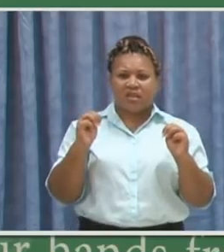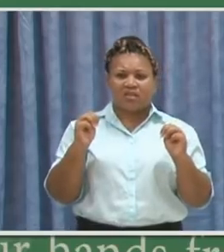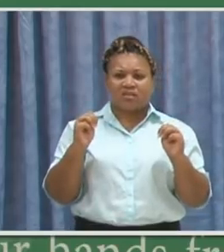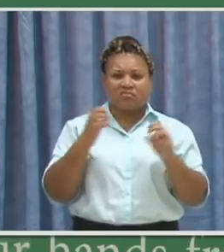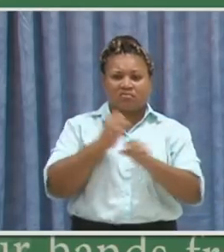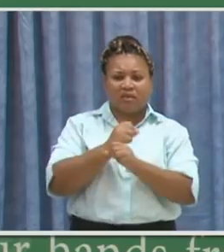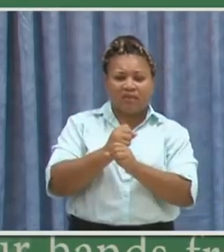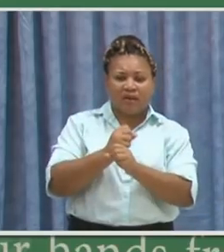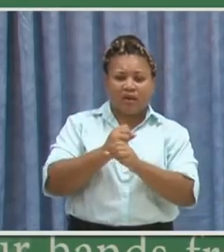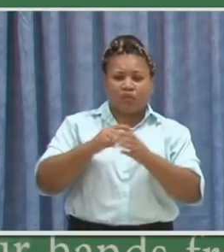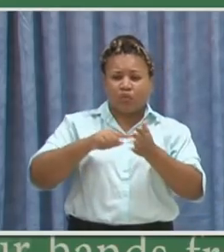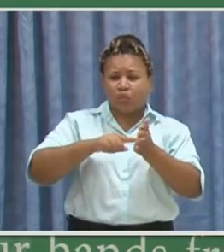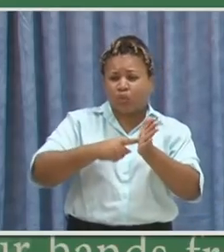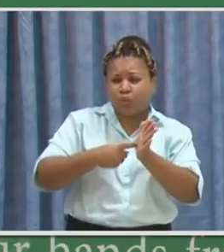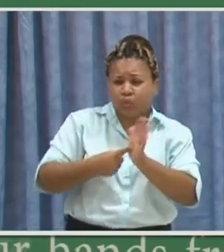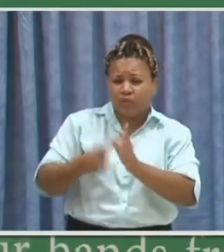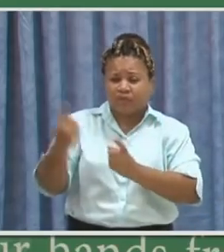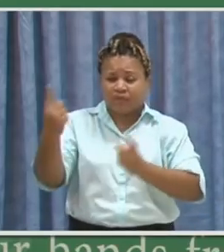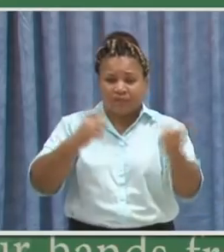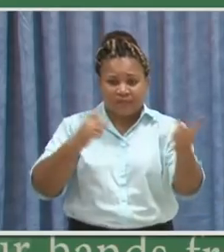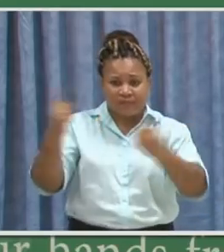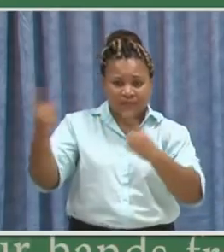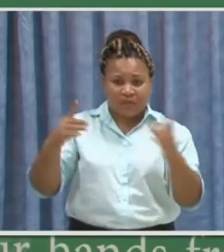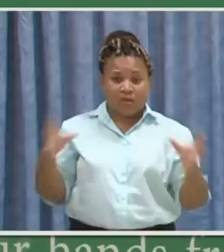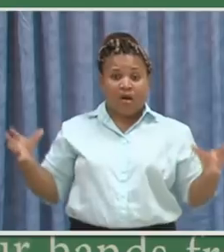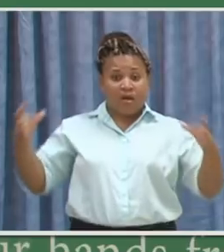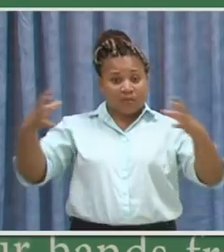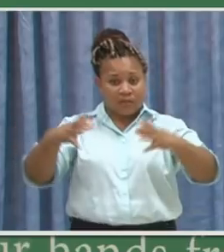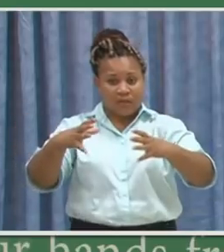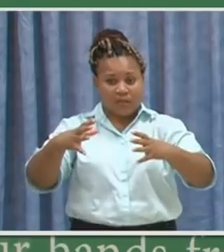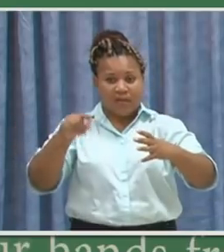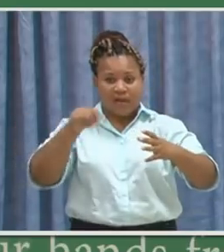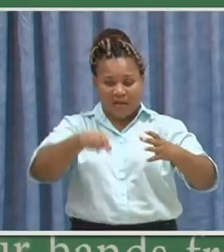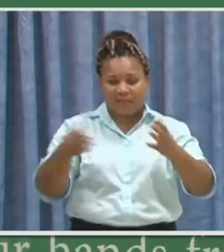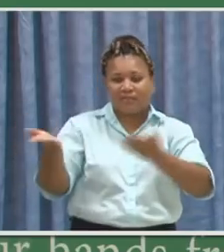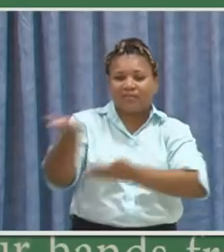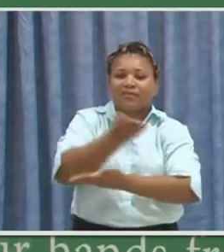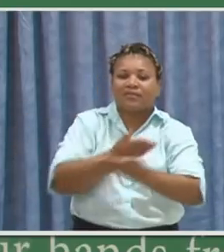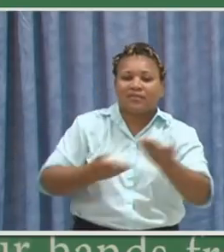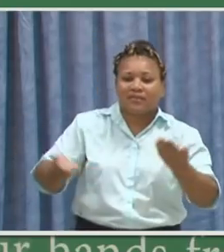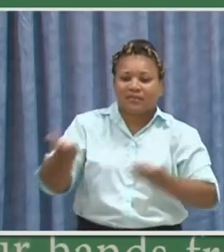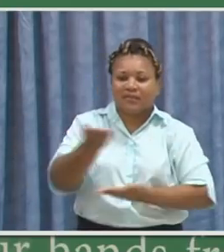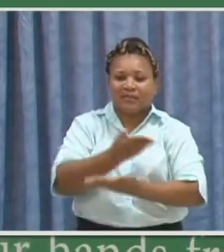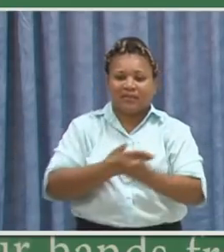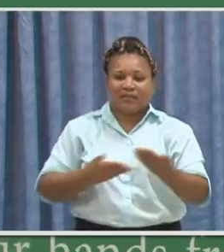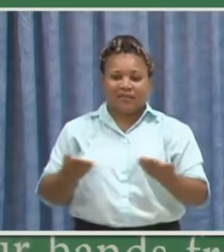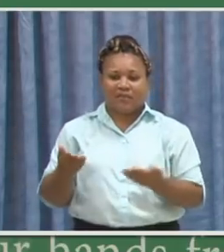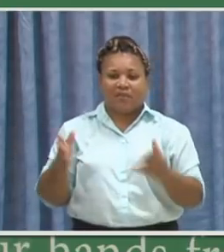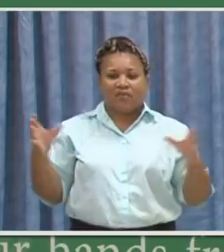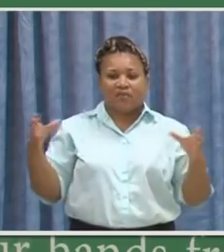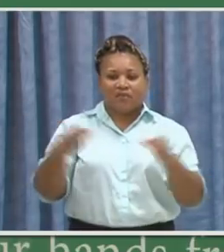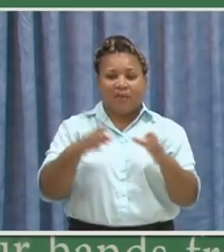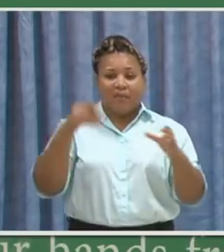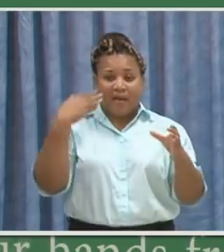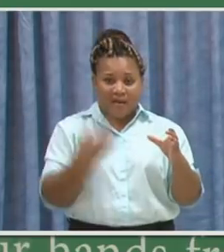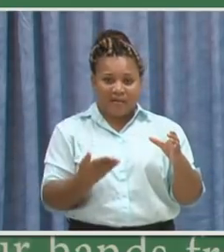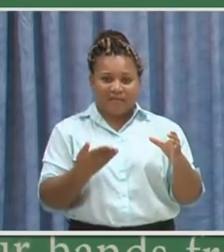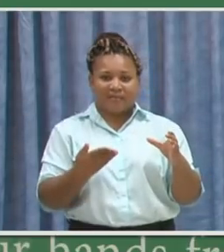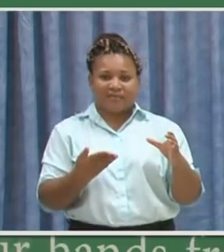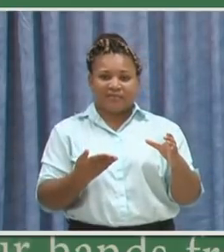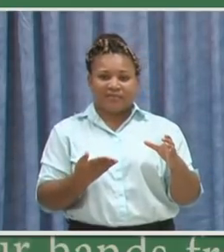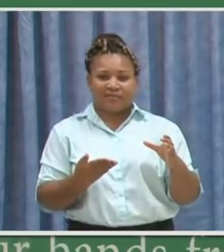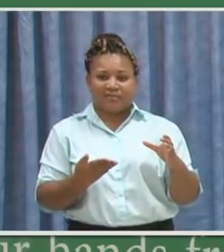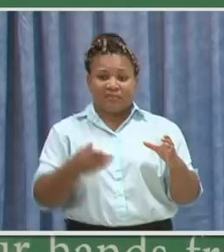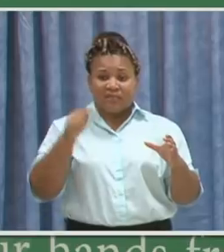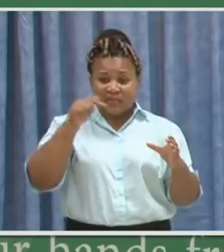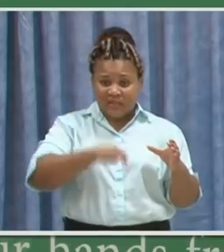qui prennent. Et basé là, ça va être input avec différents personnes qui des décisions qui prennent, qui informent la